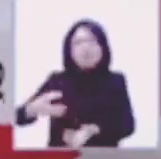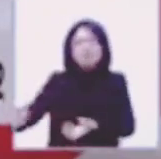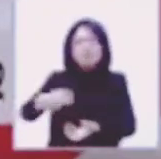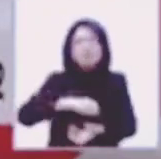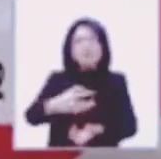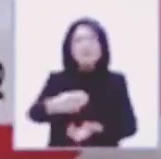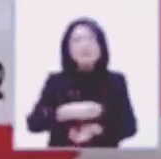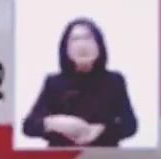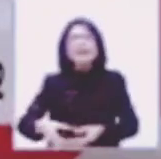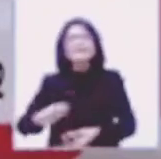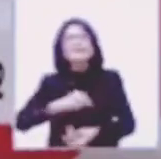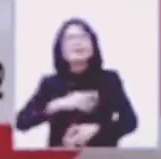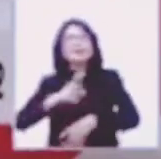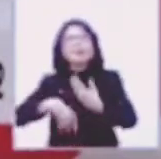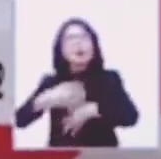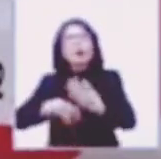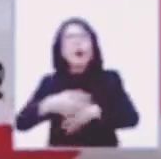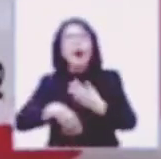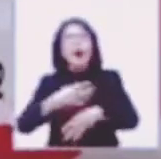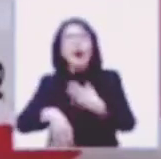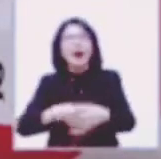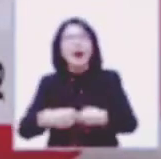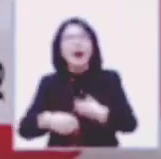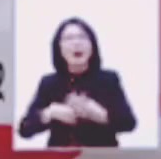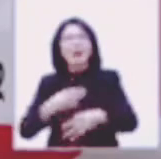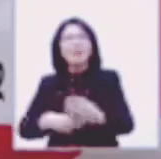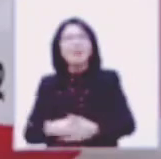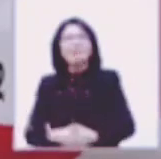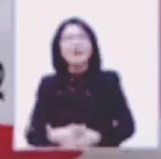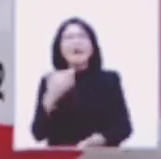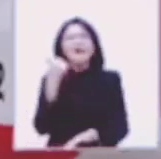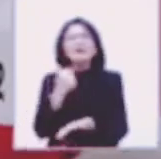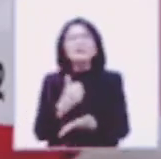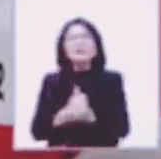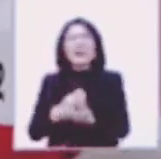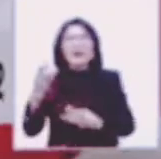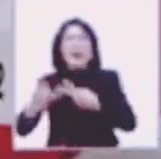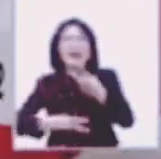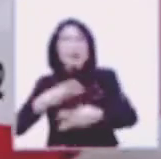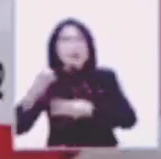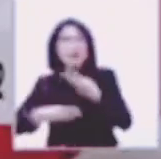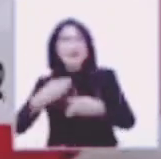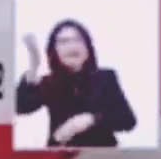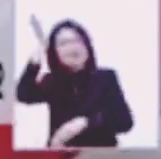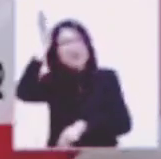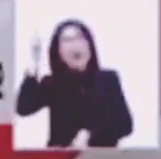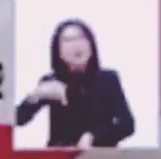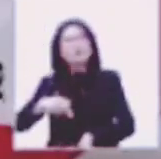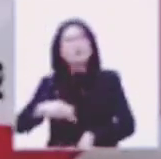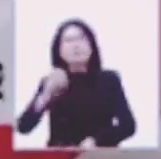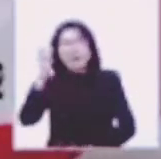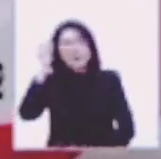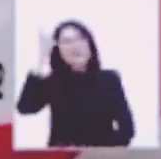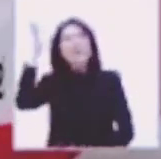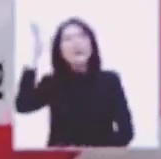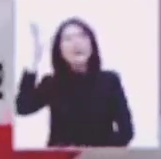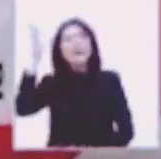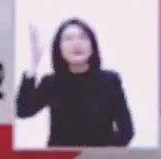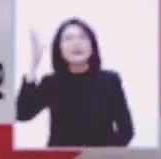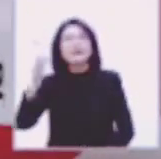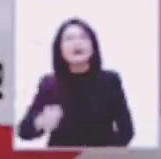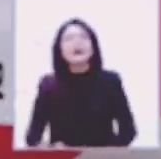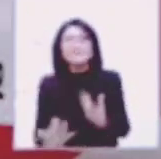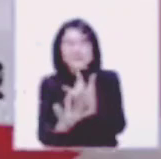lalu diolah, sehingga sebenarnya ekonomi sirkuler itu sudah menjadi kesadaran